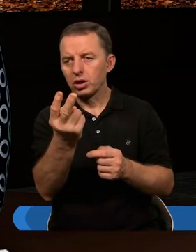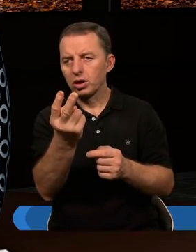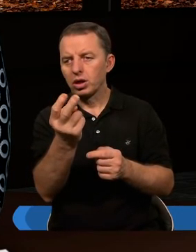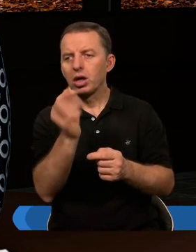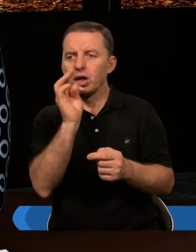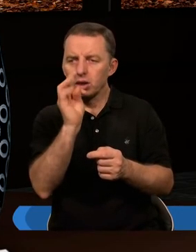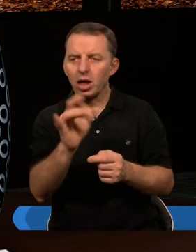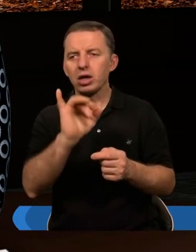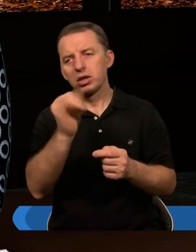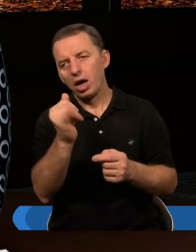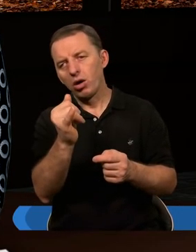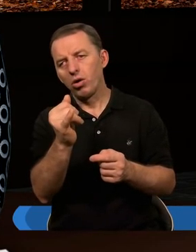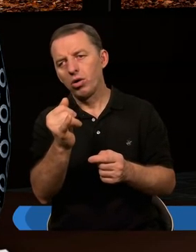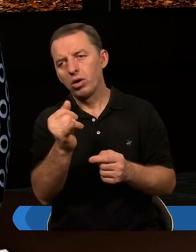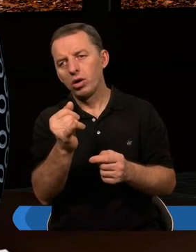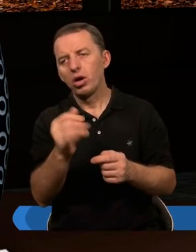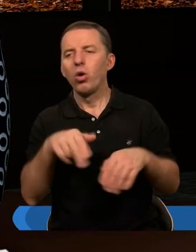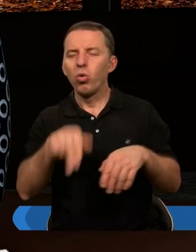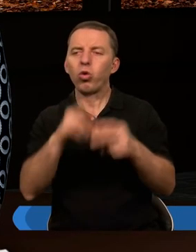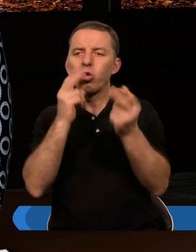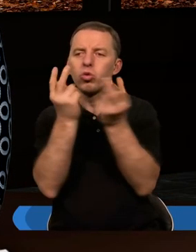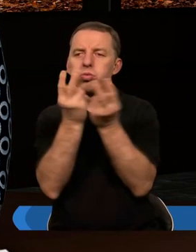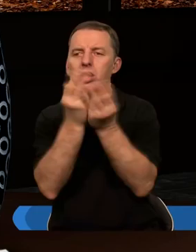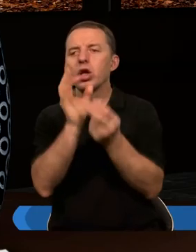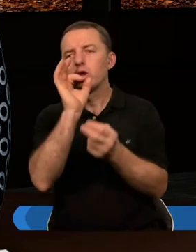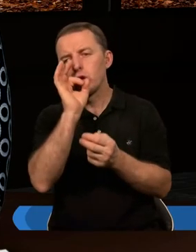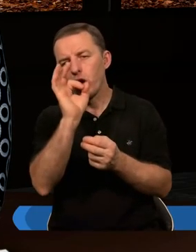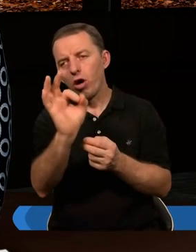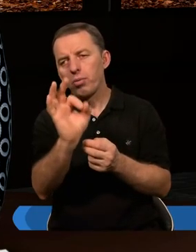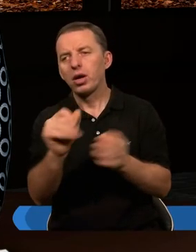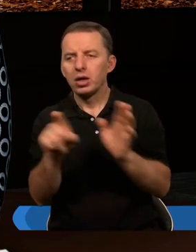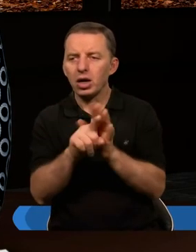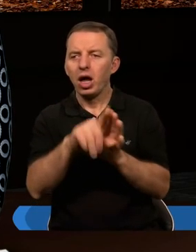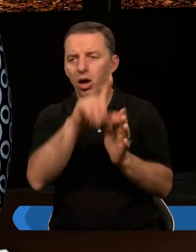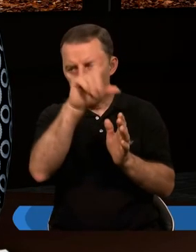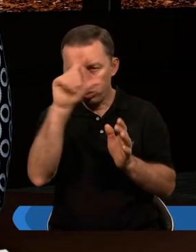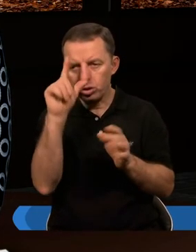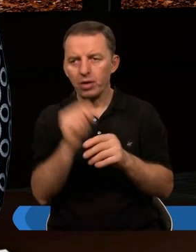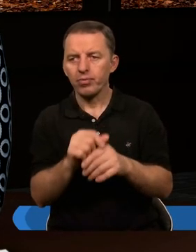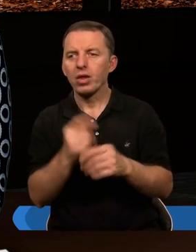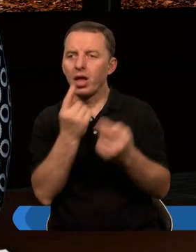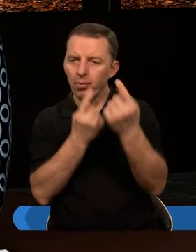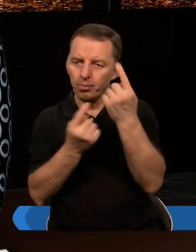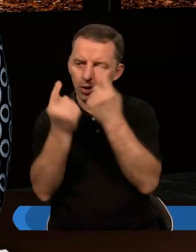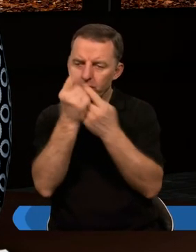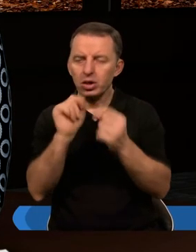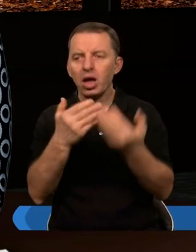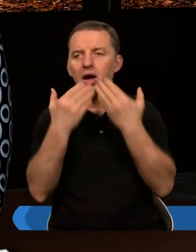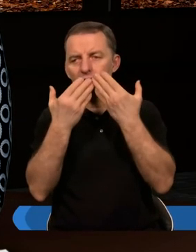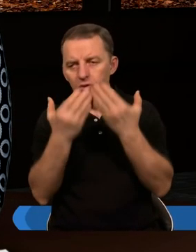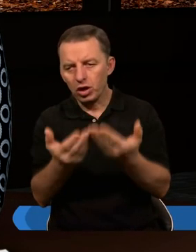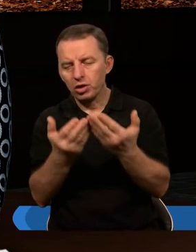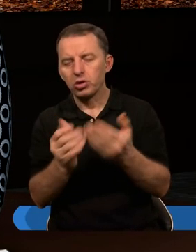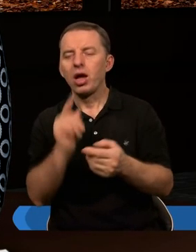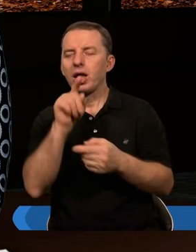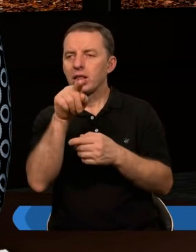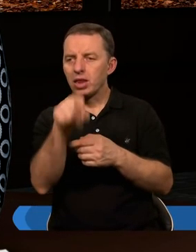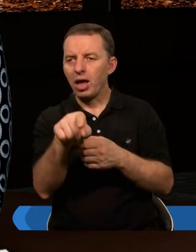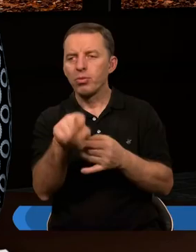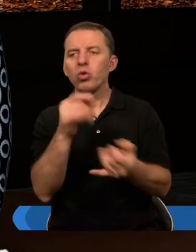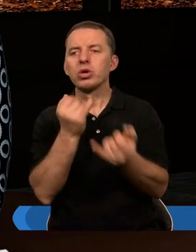patrzeć jakoś usposobieniem takim dobrym na ludzi. A myślę, że to zawdzięczam też temu,